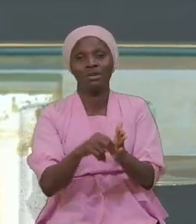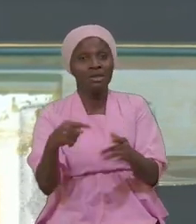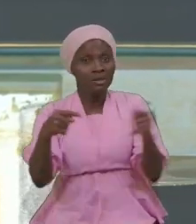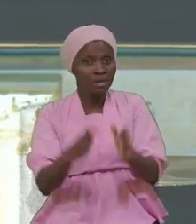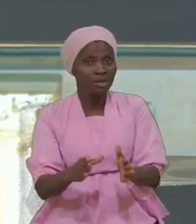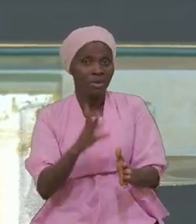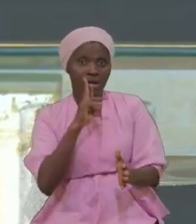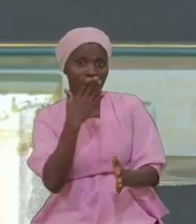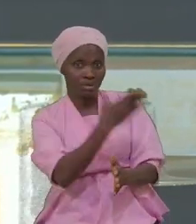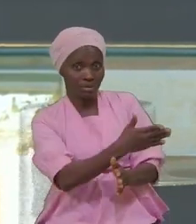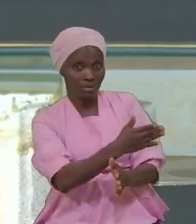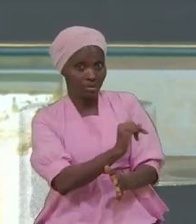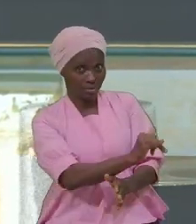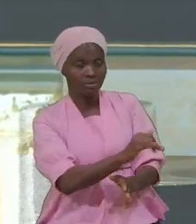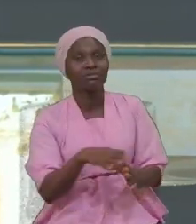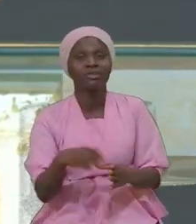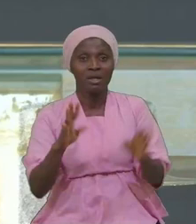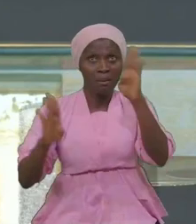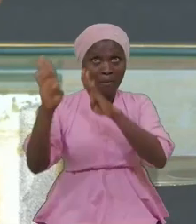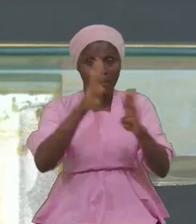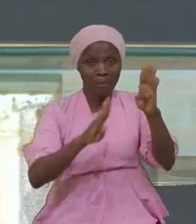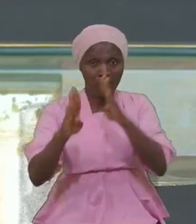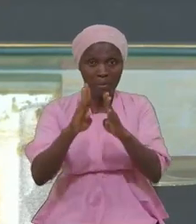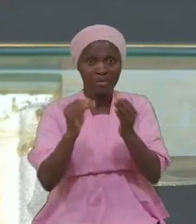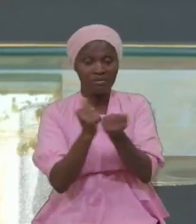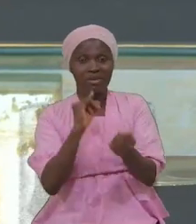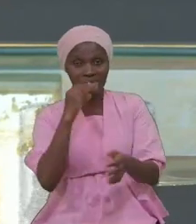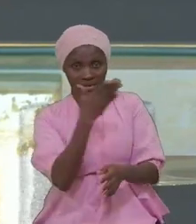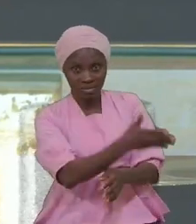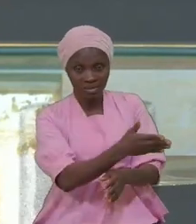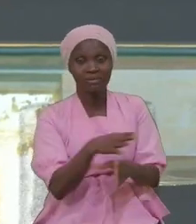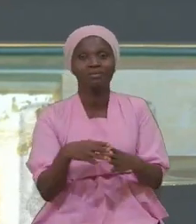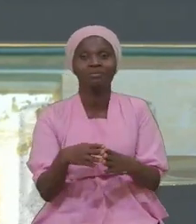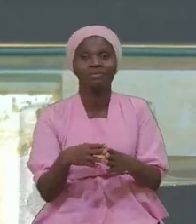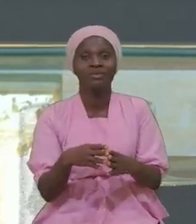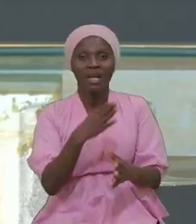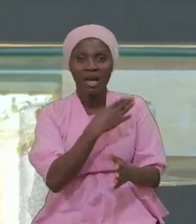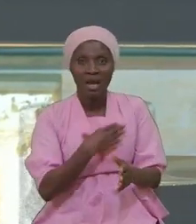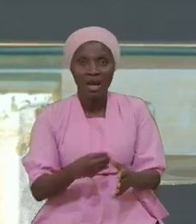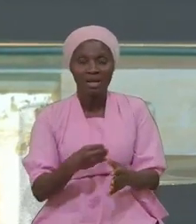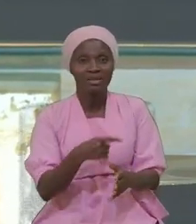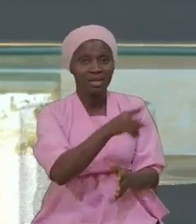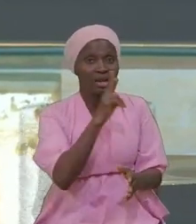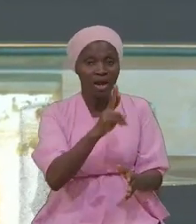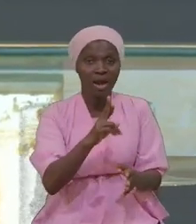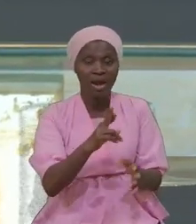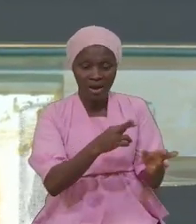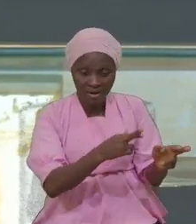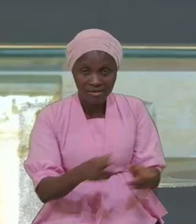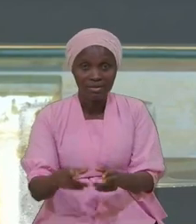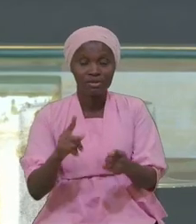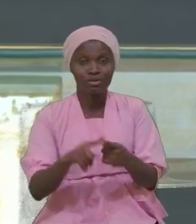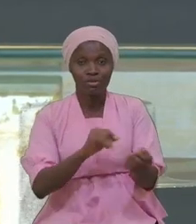Le combat est toujours chaud devant eux. L'ennemi a encore les armes dans les mains et l'ennemi est prêt à battre,